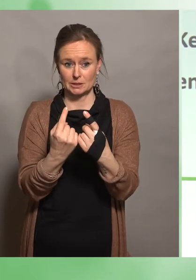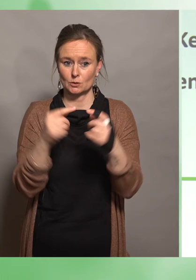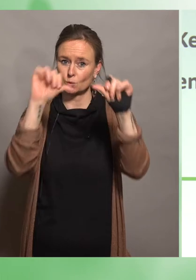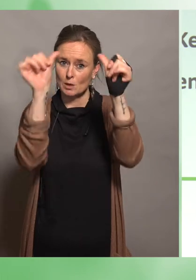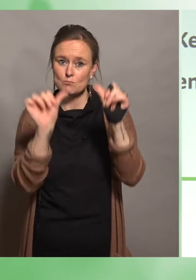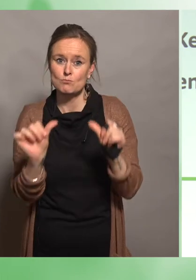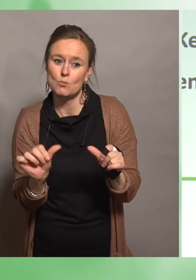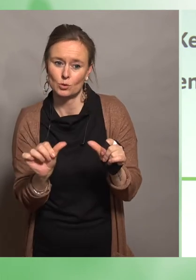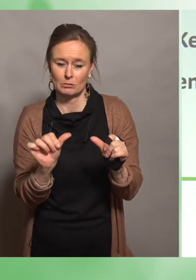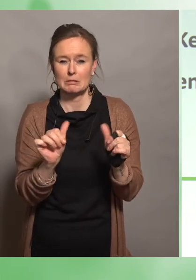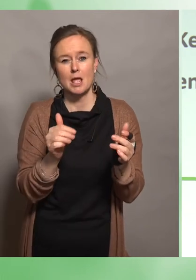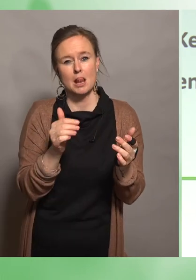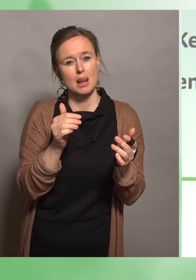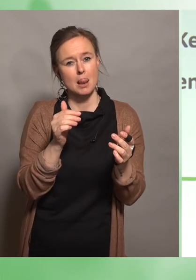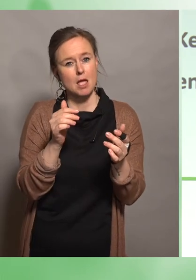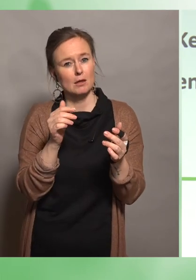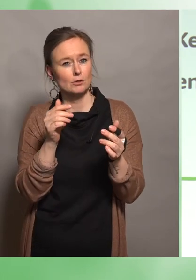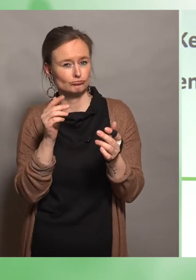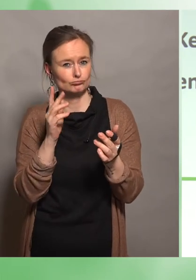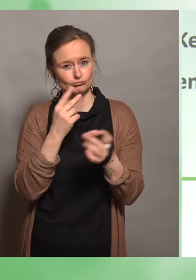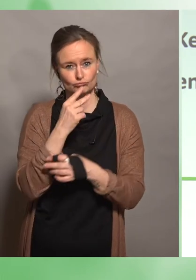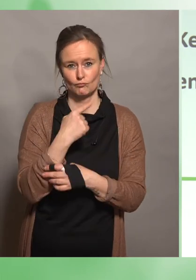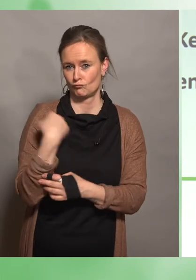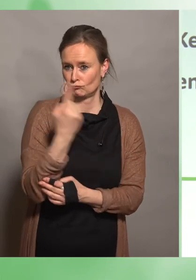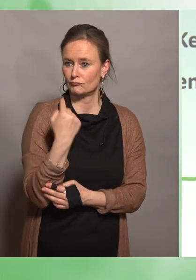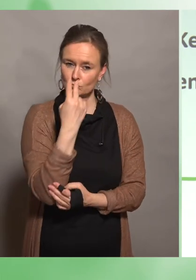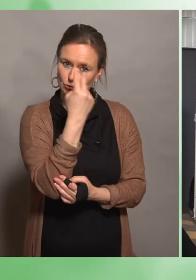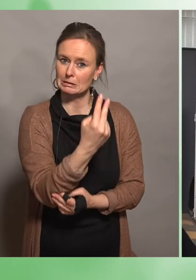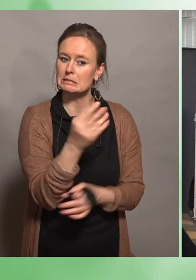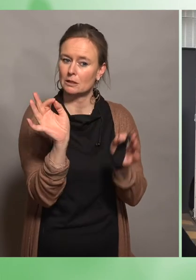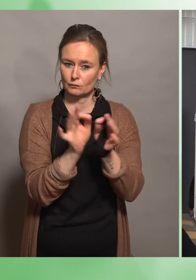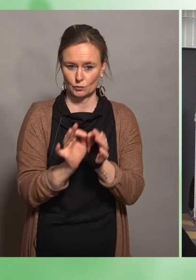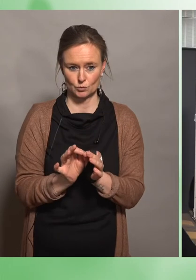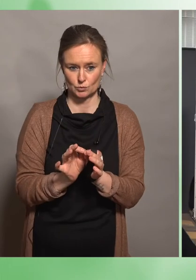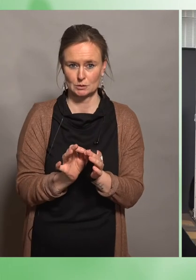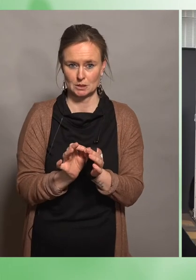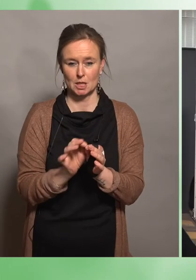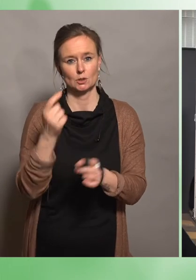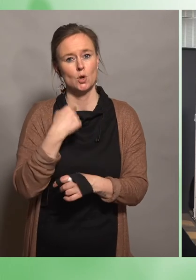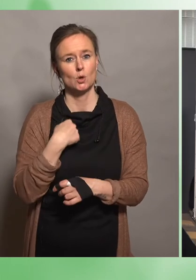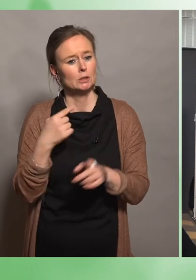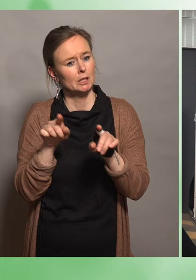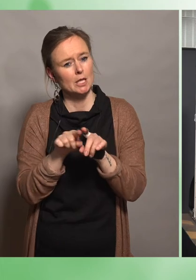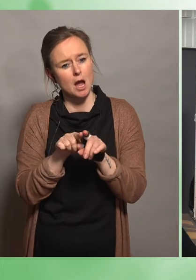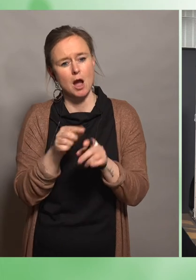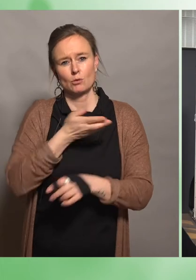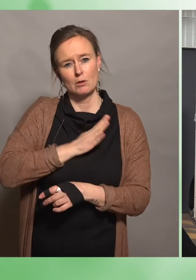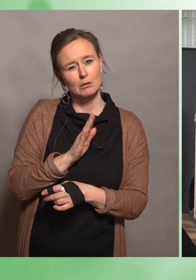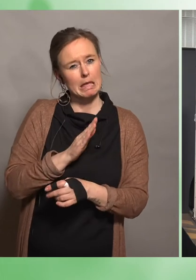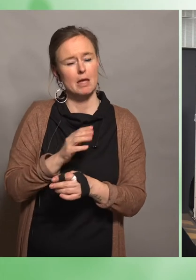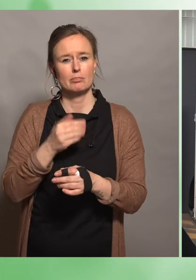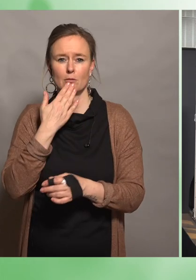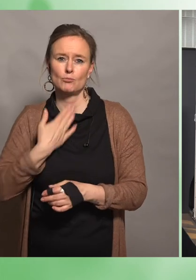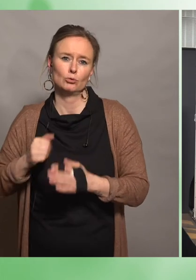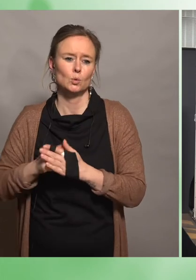auch gesehen haben, funktionieren und dass ich persönlich natürlich jederzeit sehr gerne bereit bin, hier auch zur Seite zu stehen und